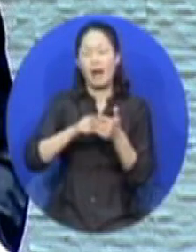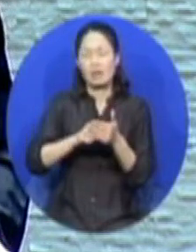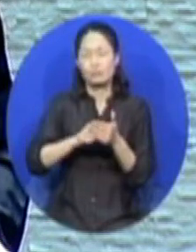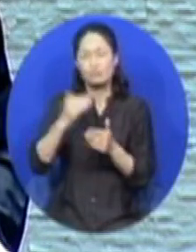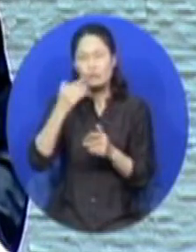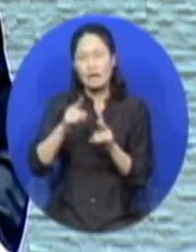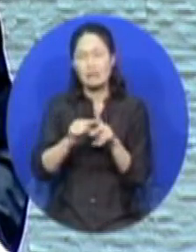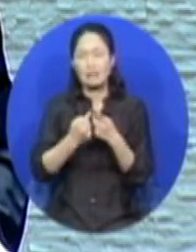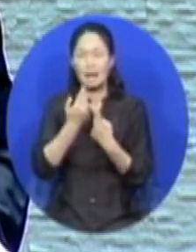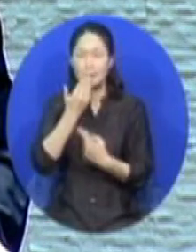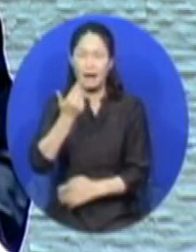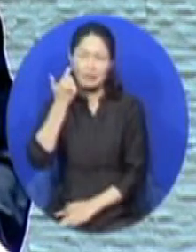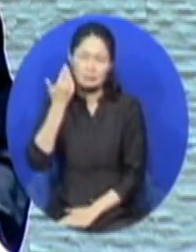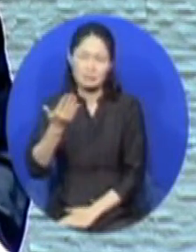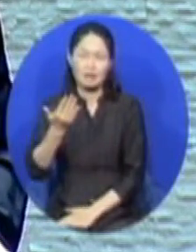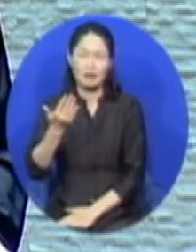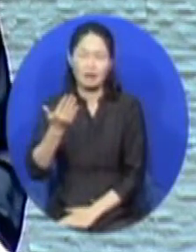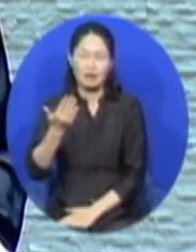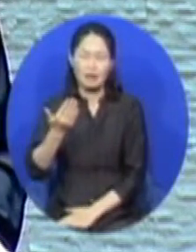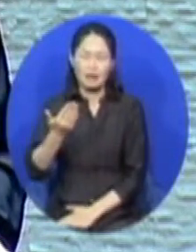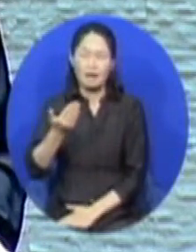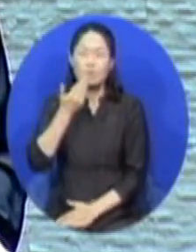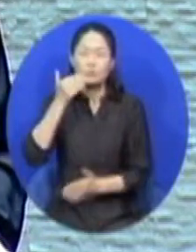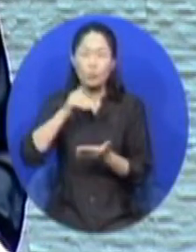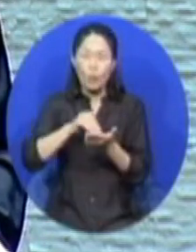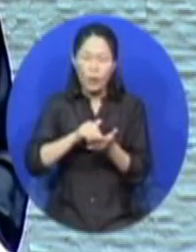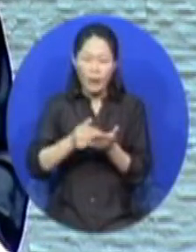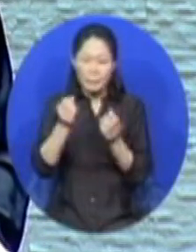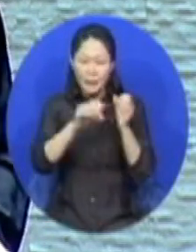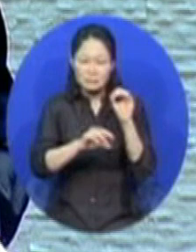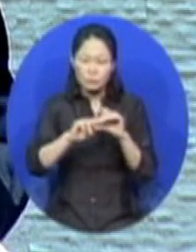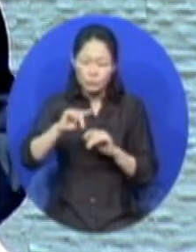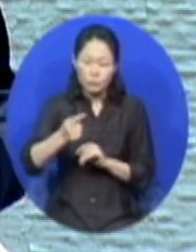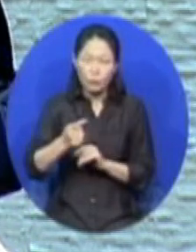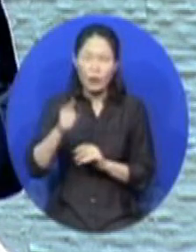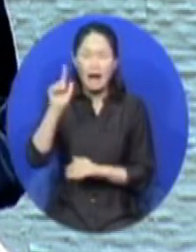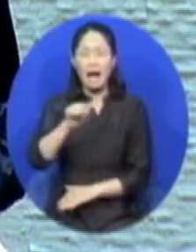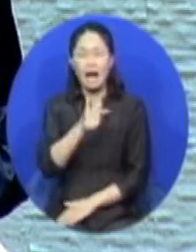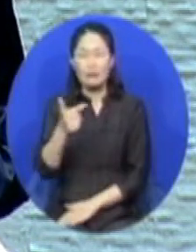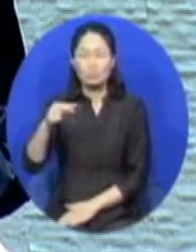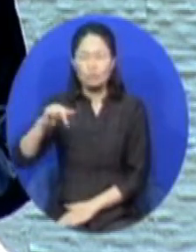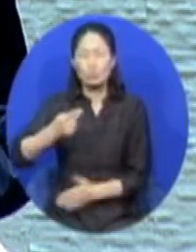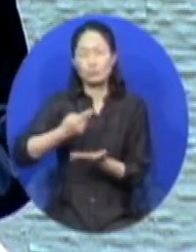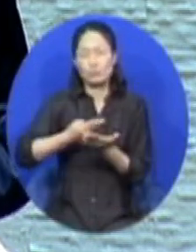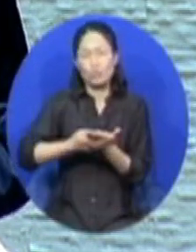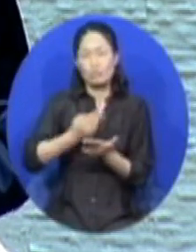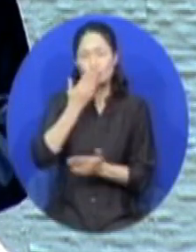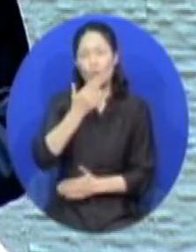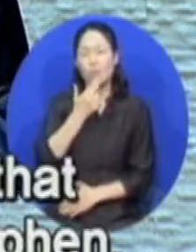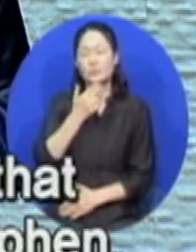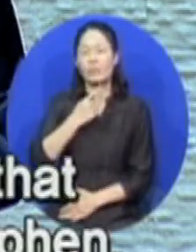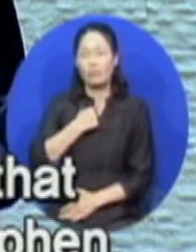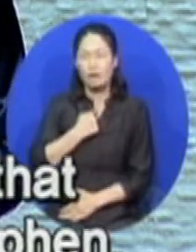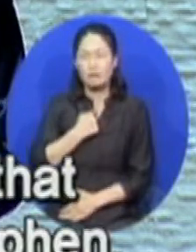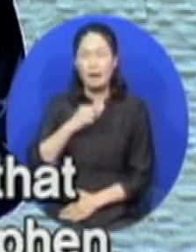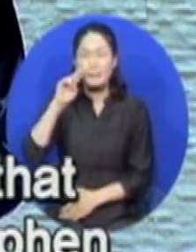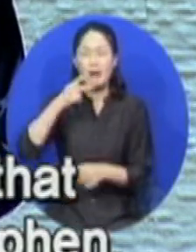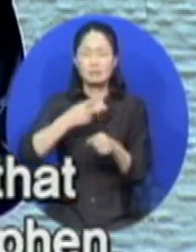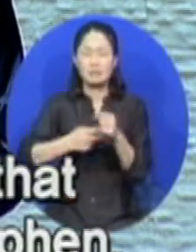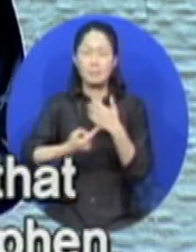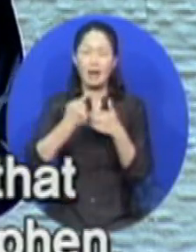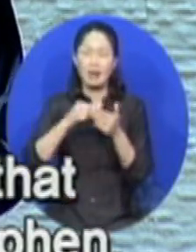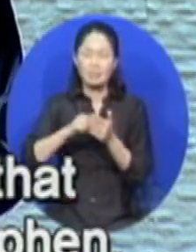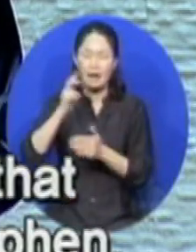도래 맞아도 하루도 앓아 누워 있을 수 없었던 그 사도 바울의 심정 스데반 집사